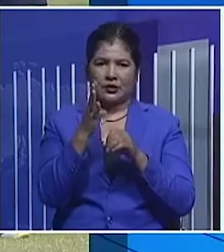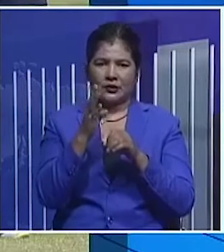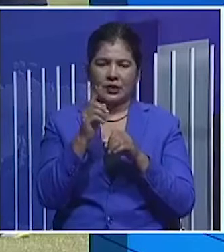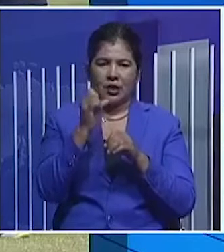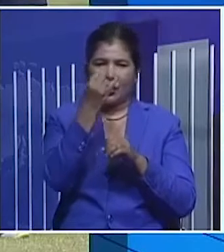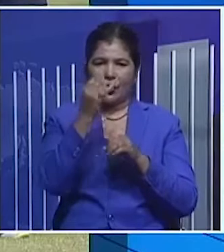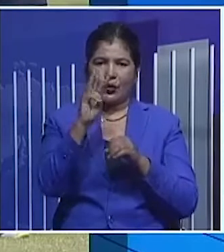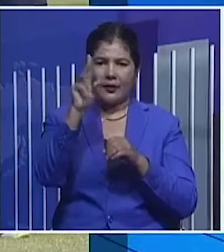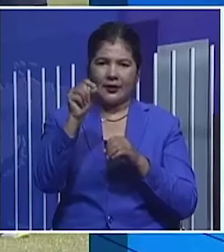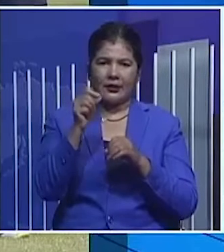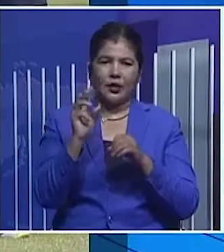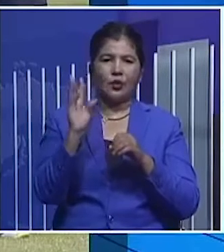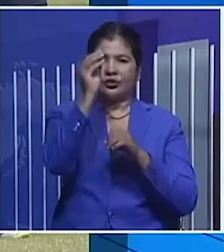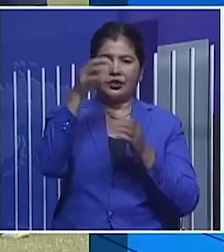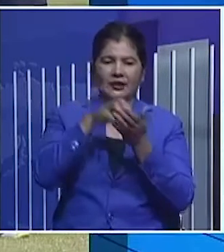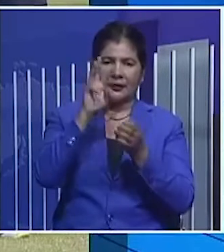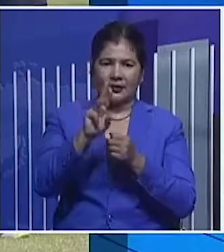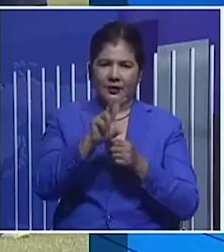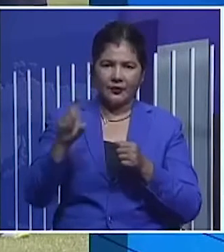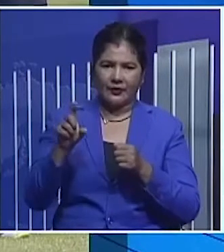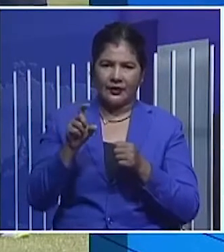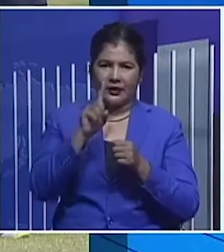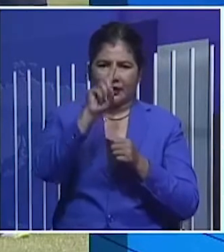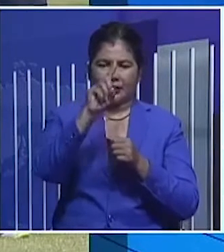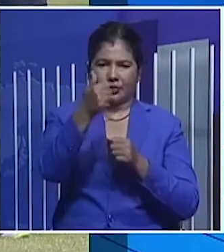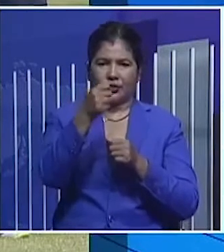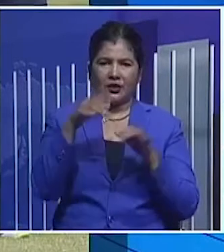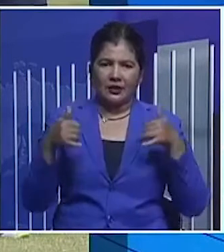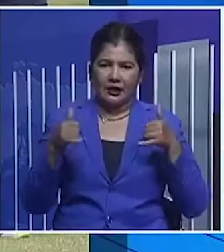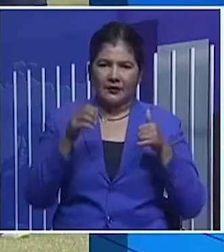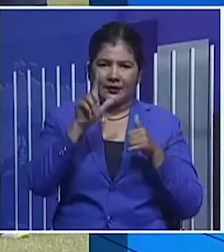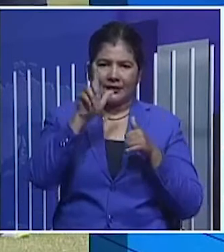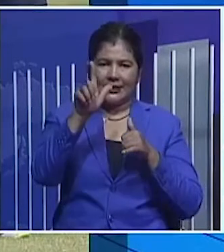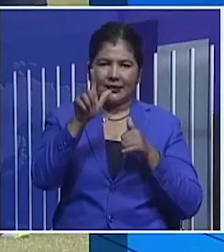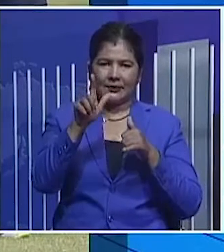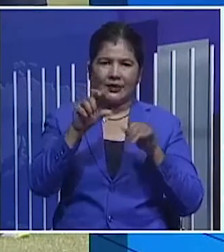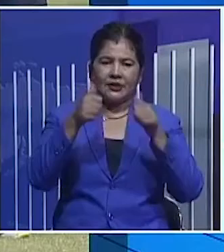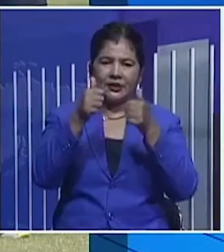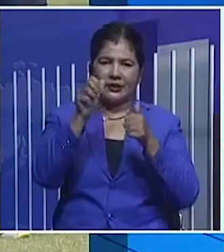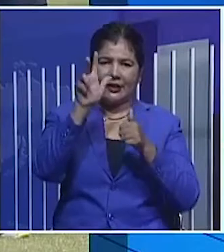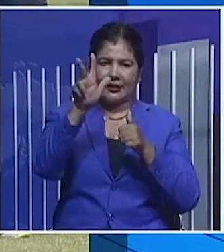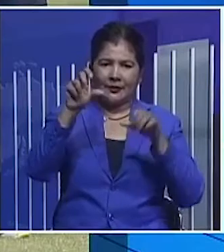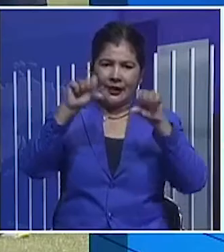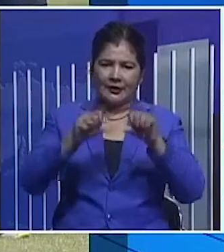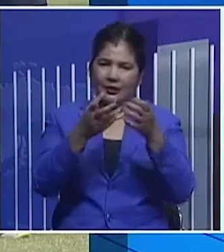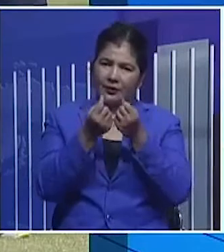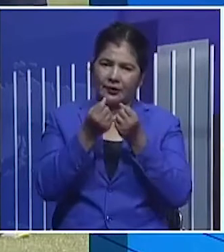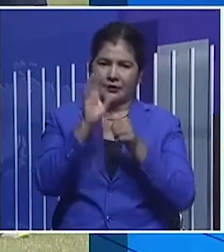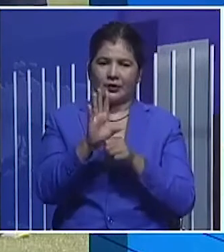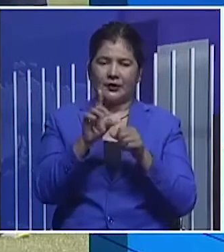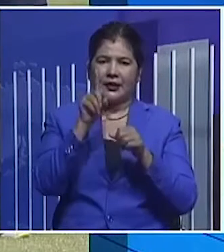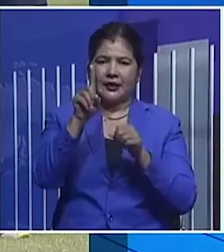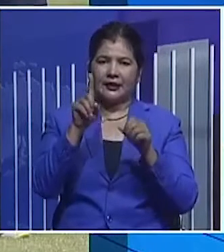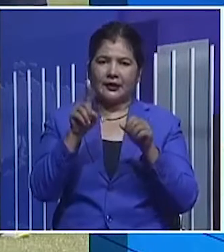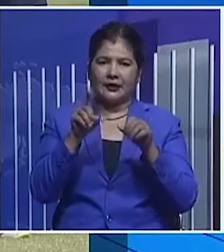शीर्ष स्थानमा छ। नेपालले अहिलेसम्म खेलेको 16 खेलमा 7मा जित र 8मा हार बिहोरेको छ भने एक खेल बराबरी खेलेको